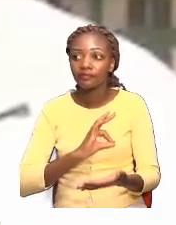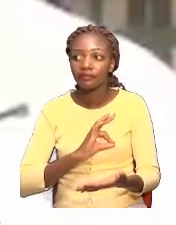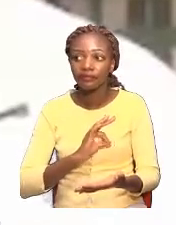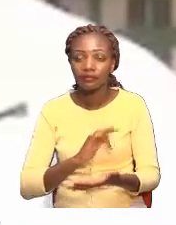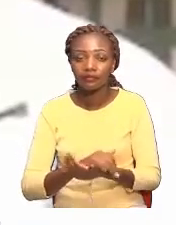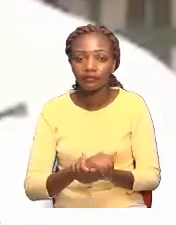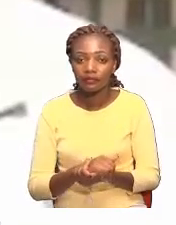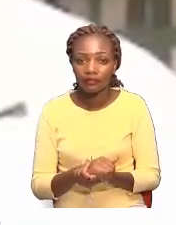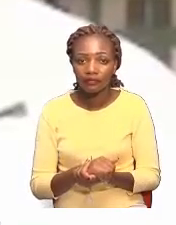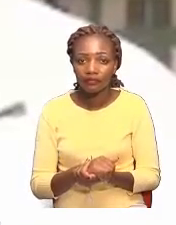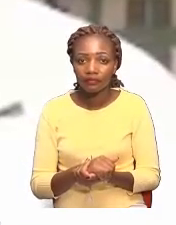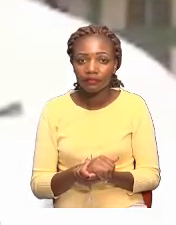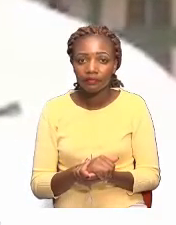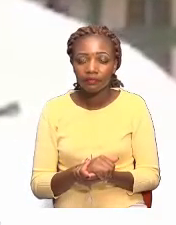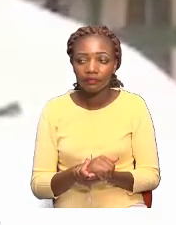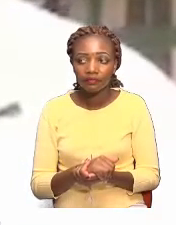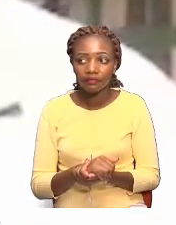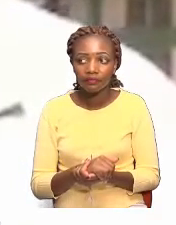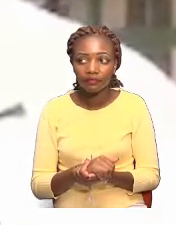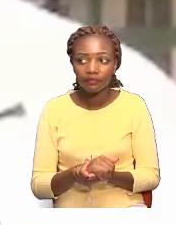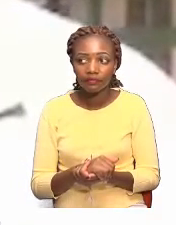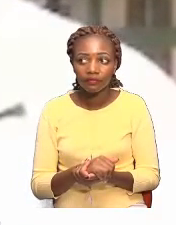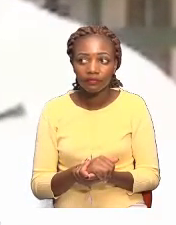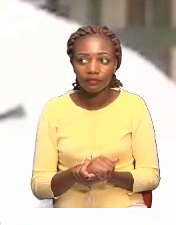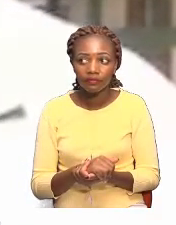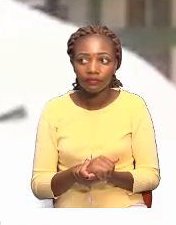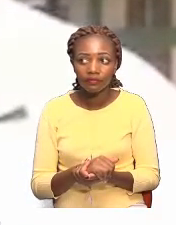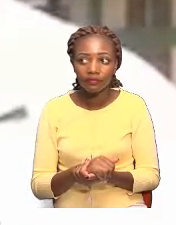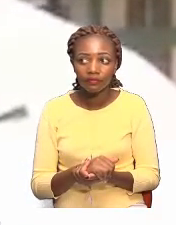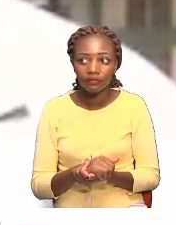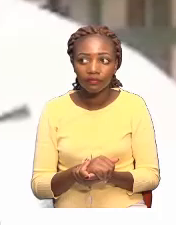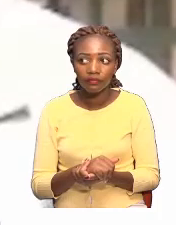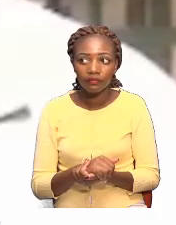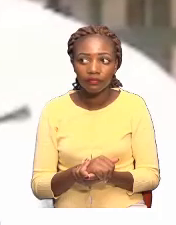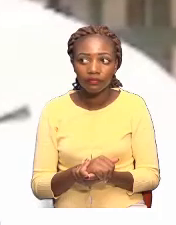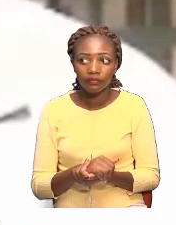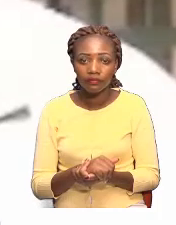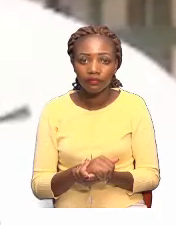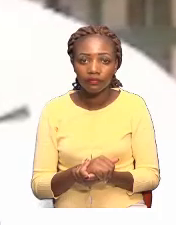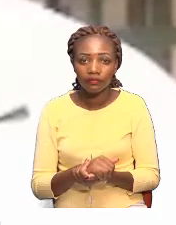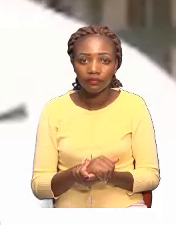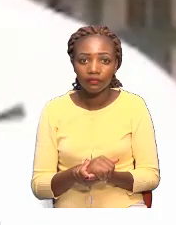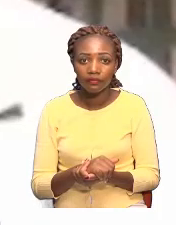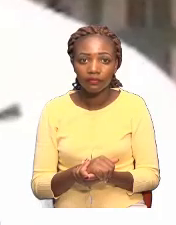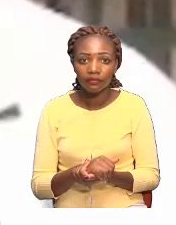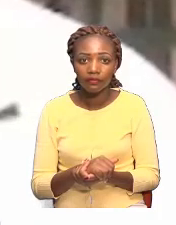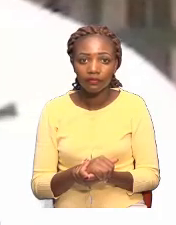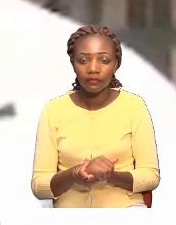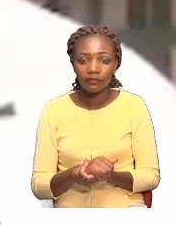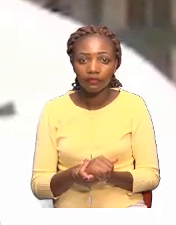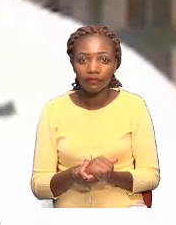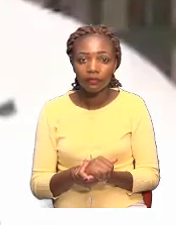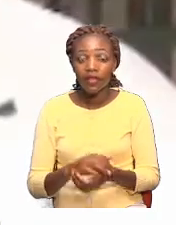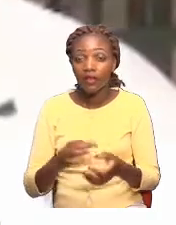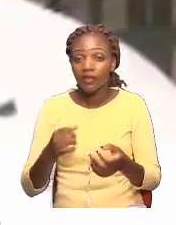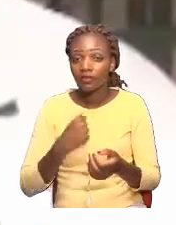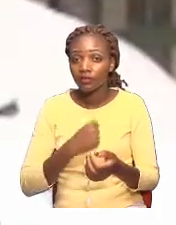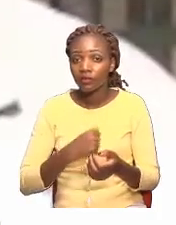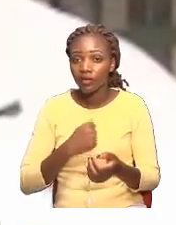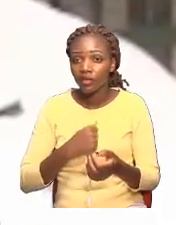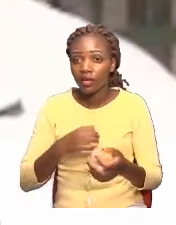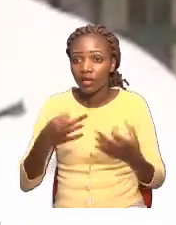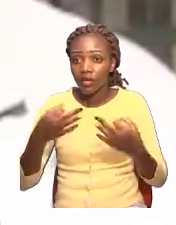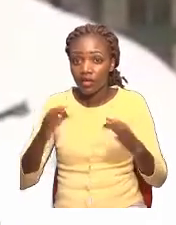all household incomes sus up to National domestic So if the household